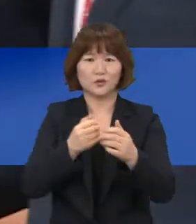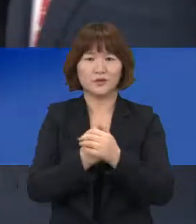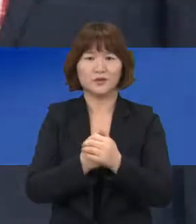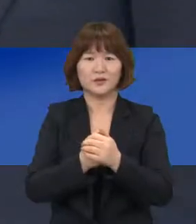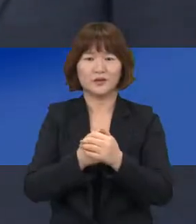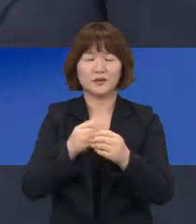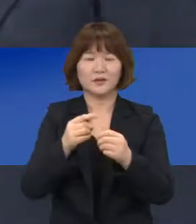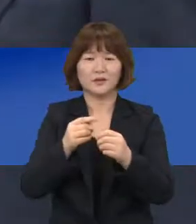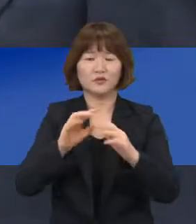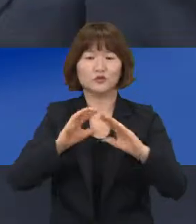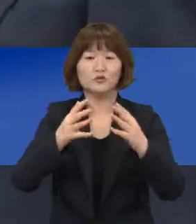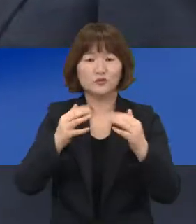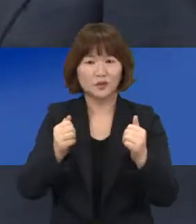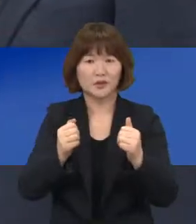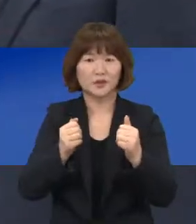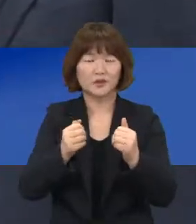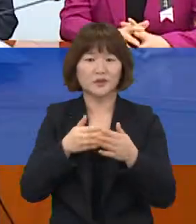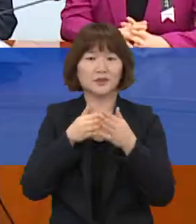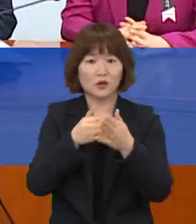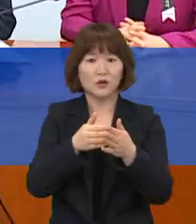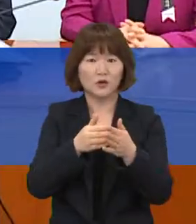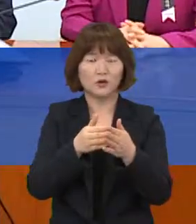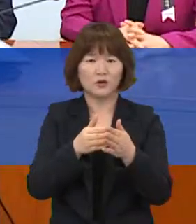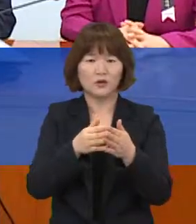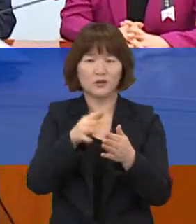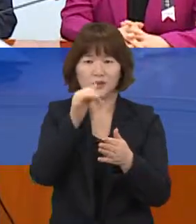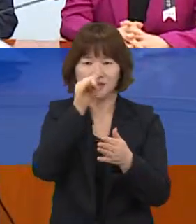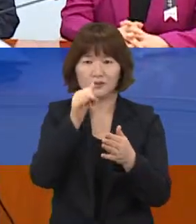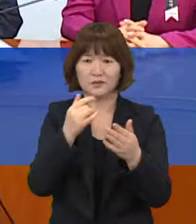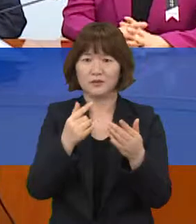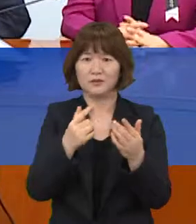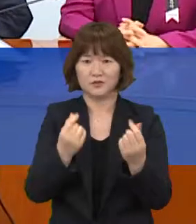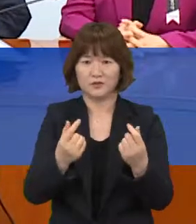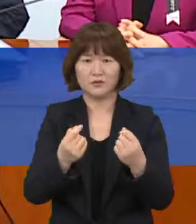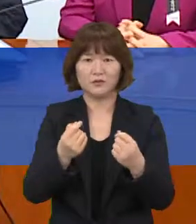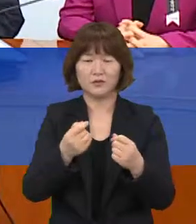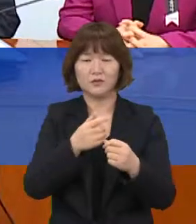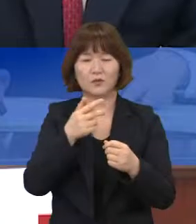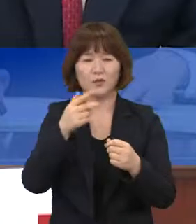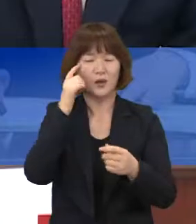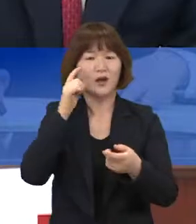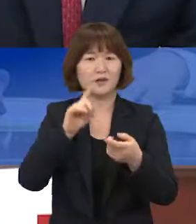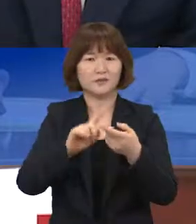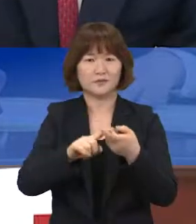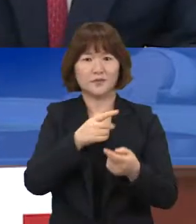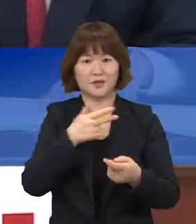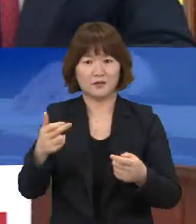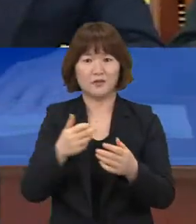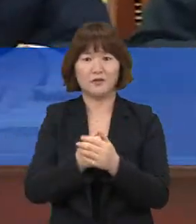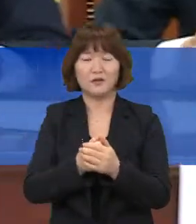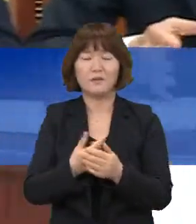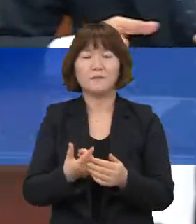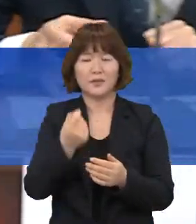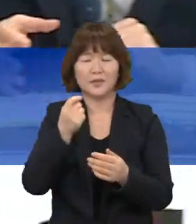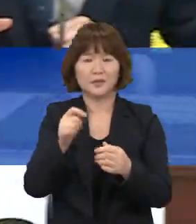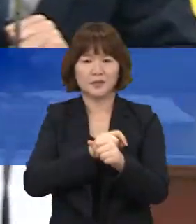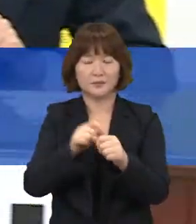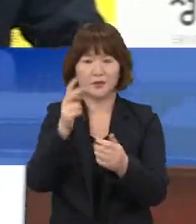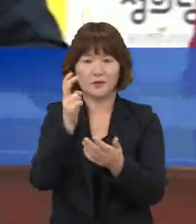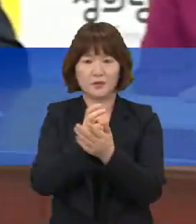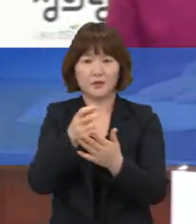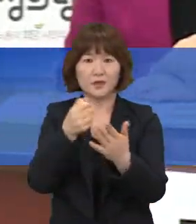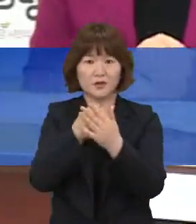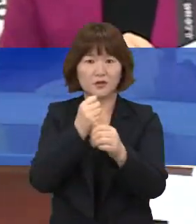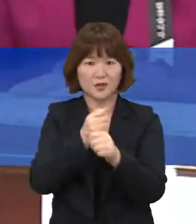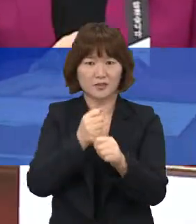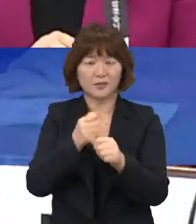특별법 제정에 관한 국민 청원이 올라올 만큼 시민들의 관심이 높다 며 정부가 하루빨리 특별법을 제정해 피해 지역민의